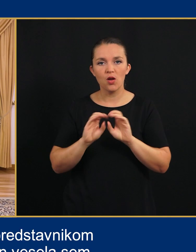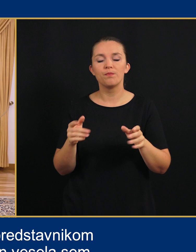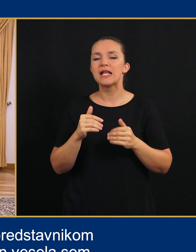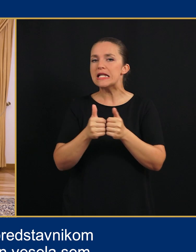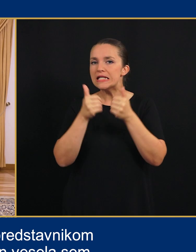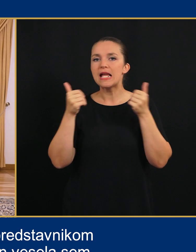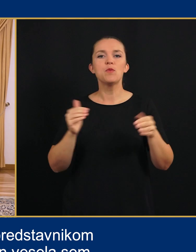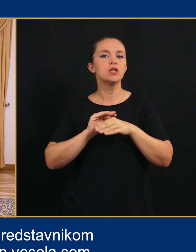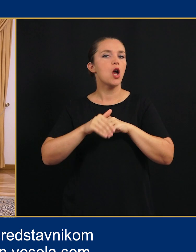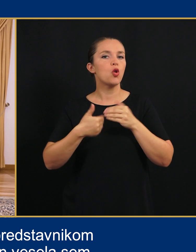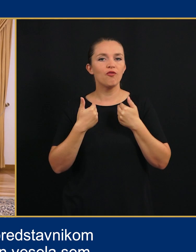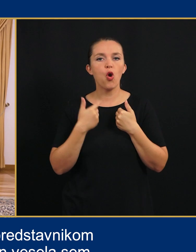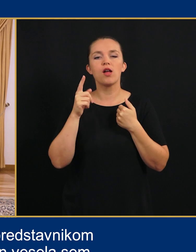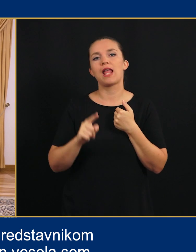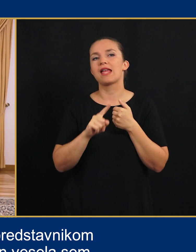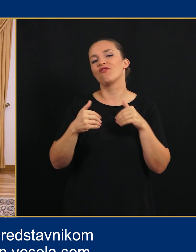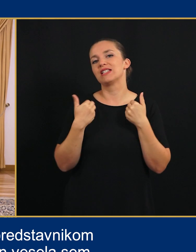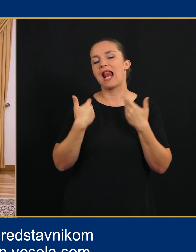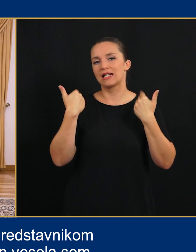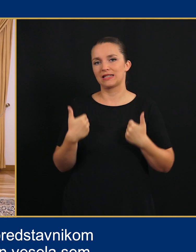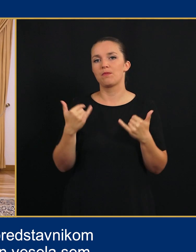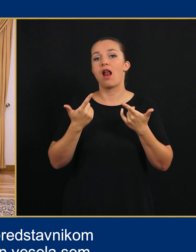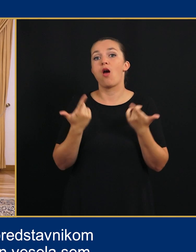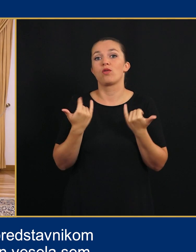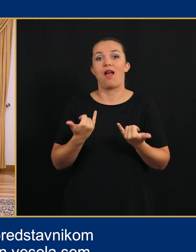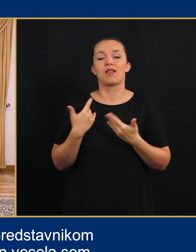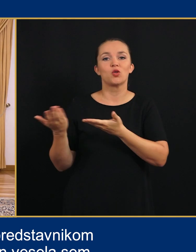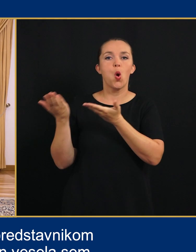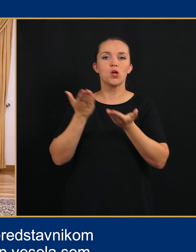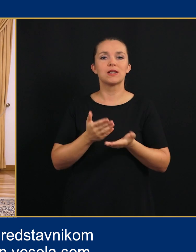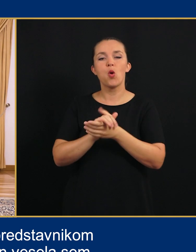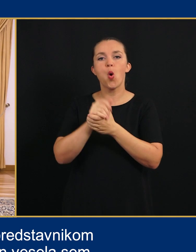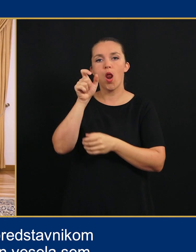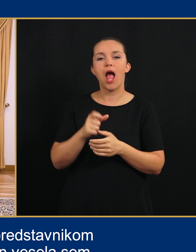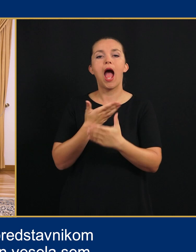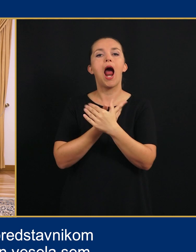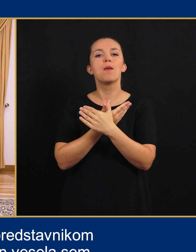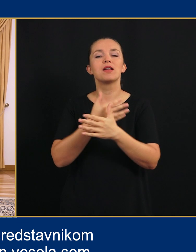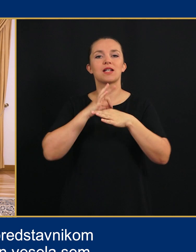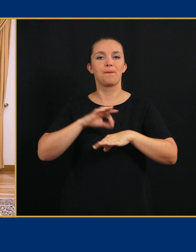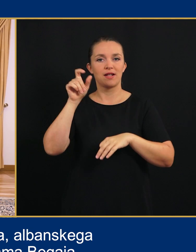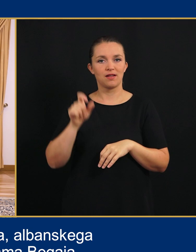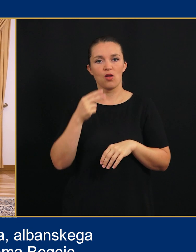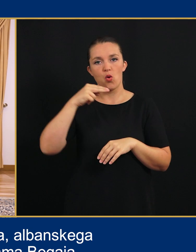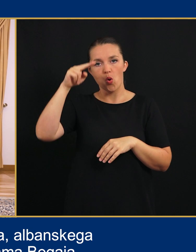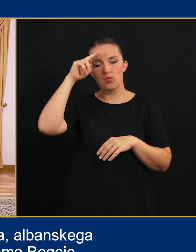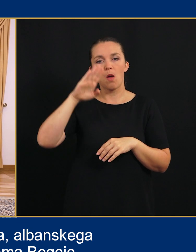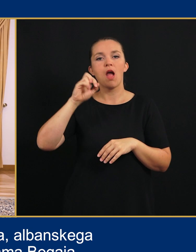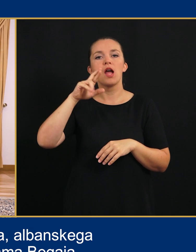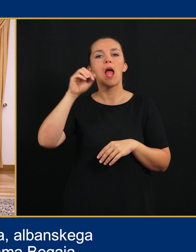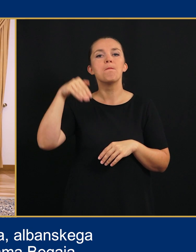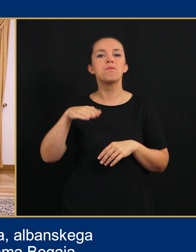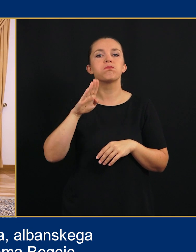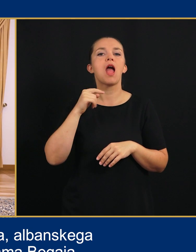vsem predstavnikom medijev. Izjemno zadovoljna in vesela sem, da lahko danes